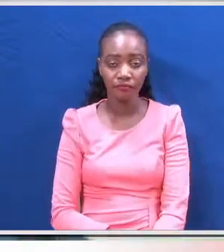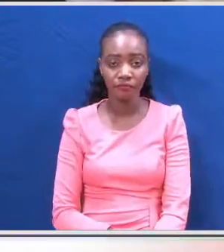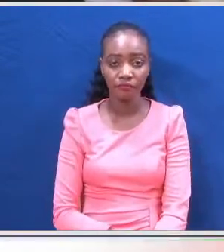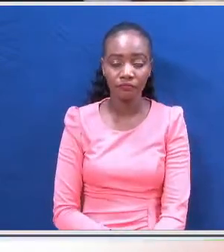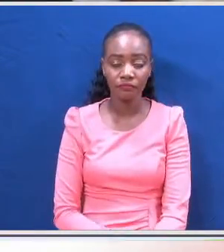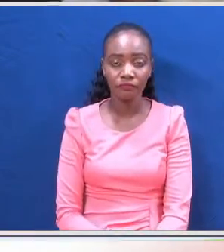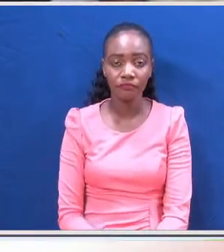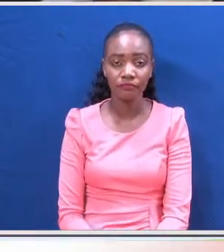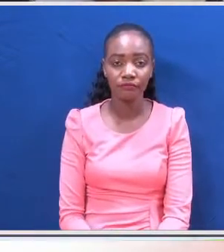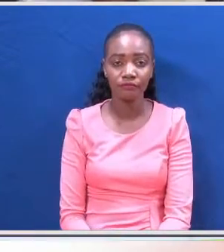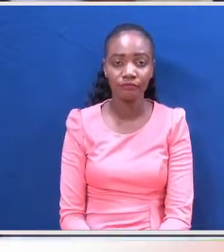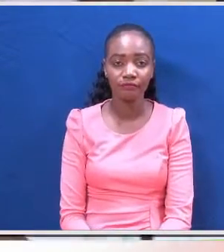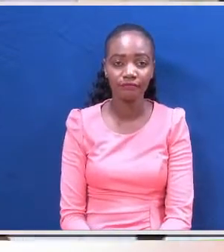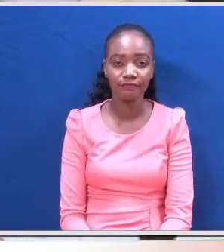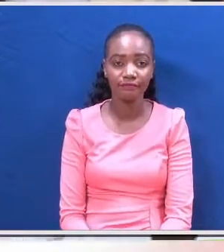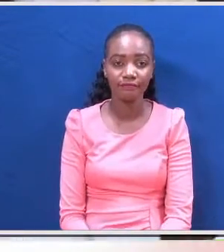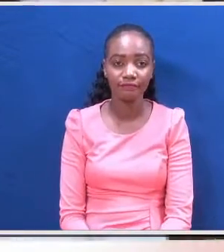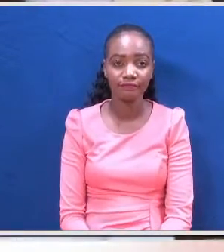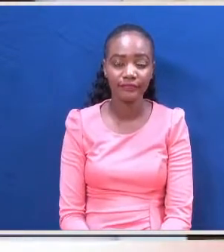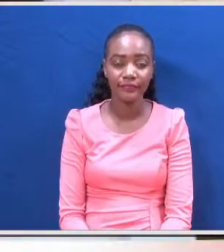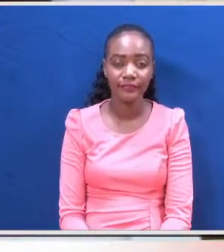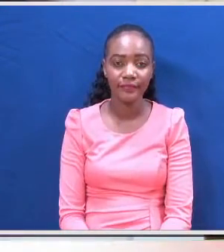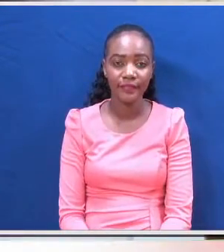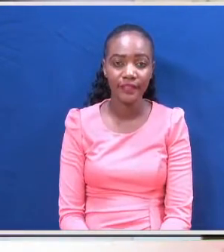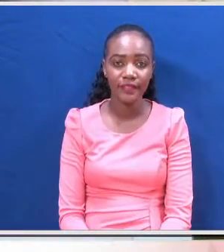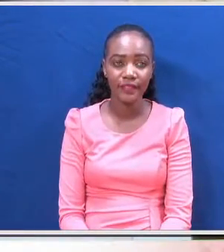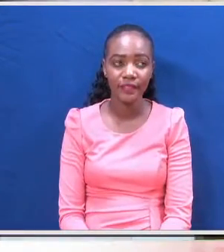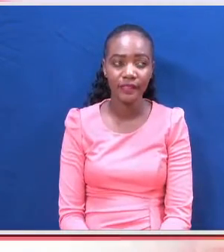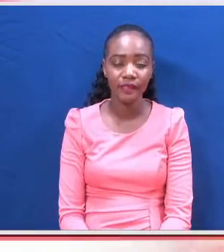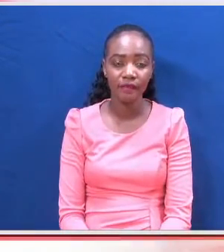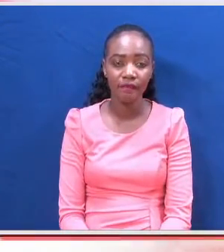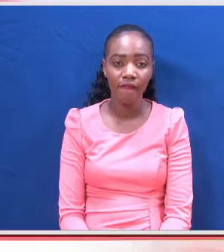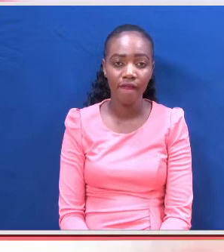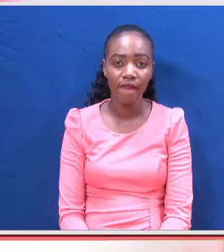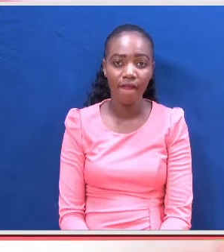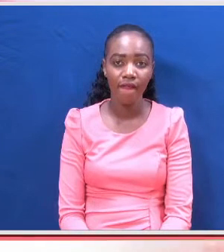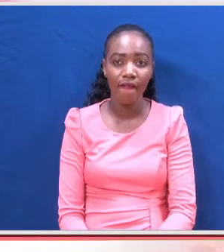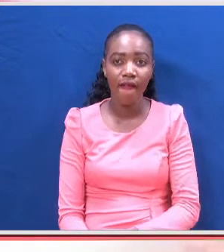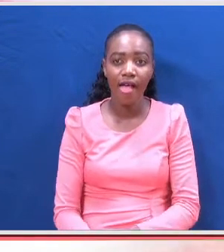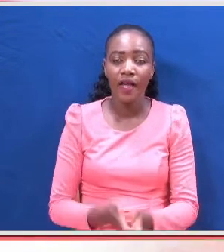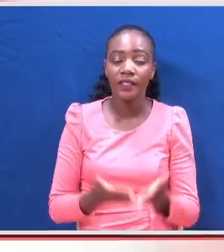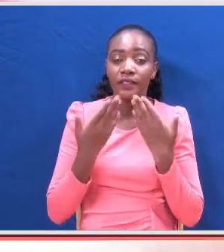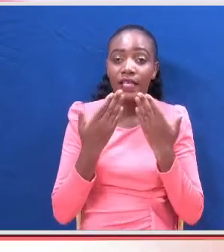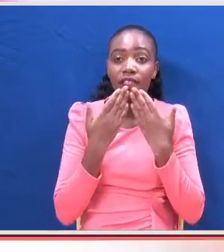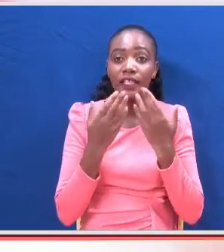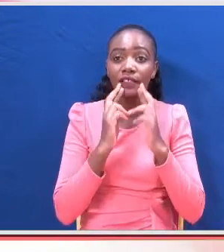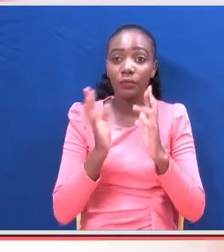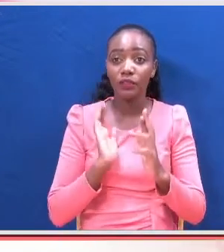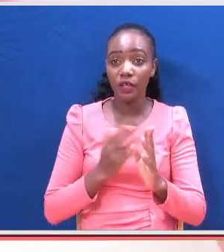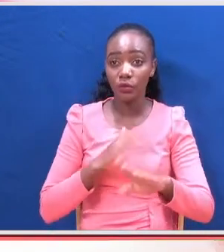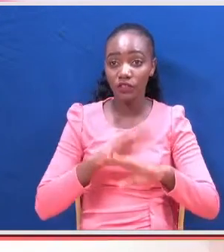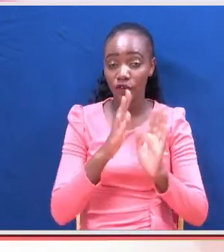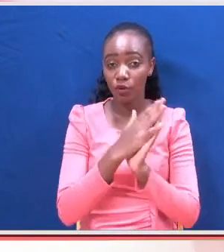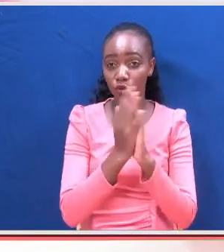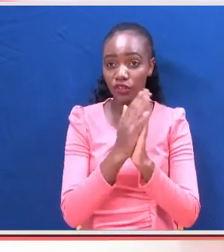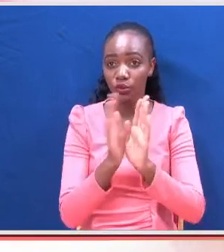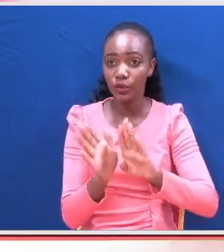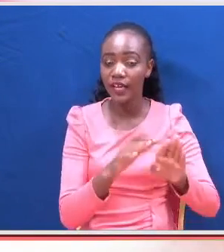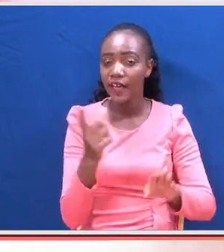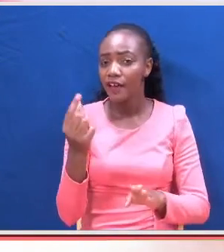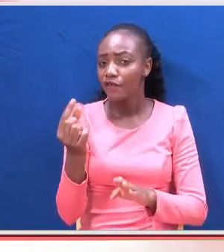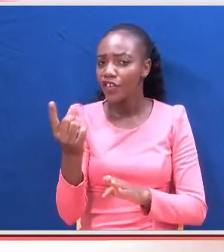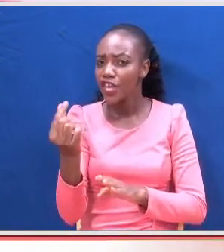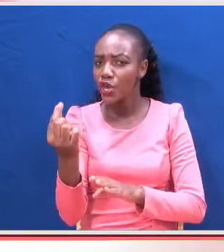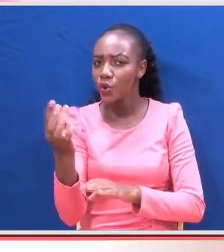Mohamed, TV47. Asante sana Zainab kwa taarifa hiyo. Na siku chache